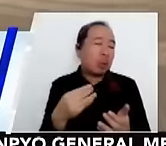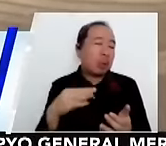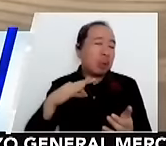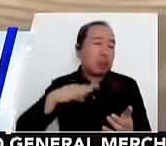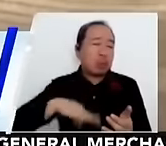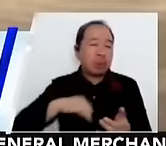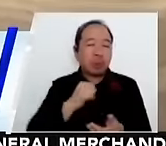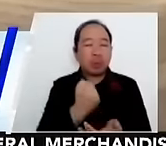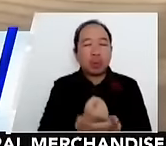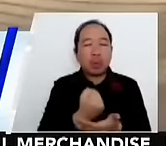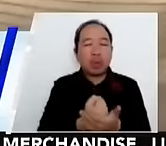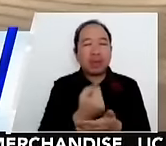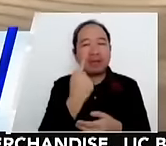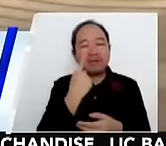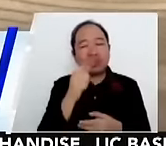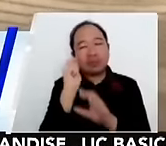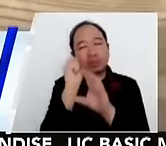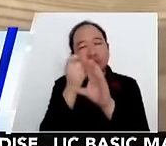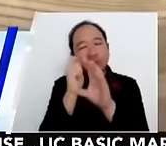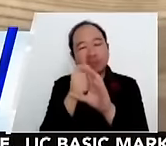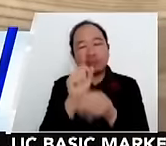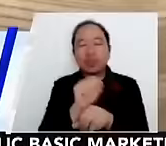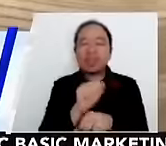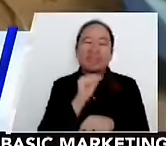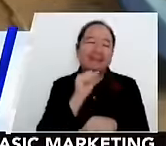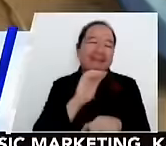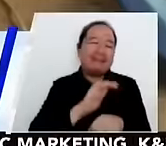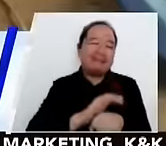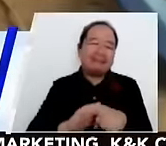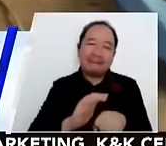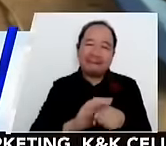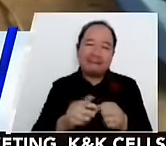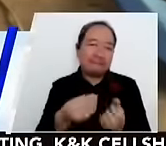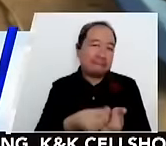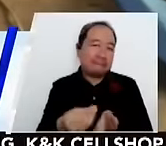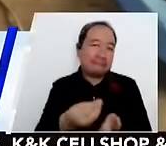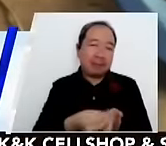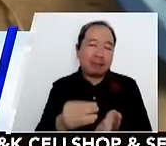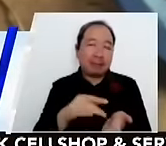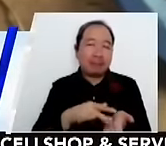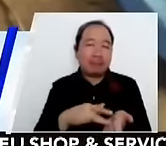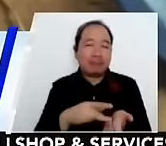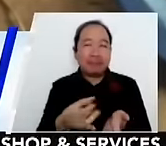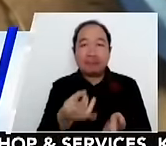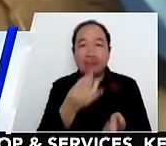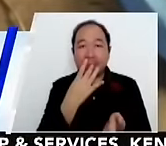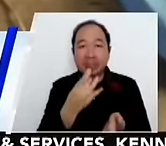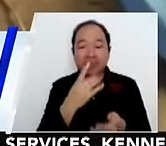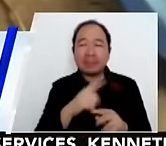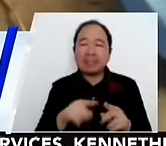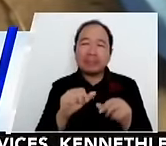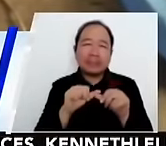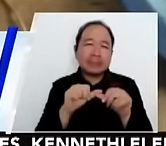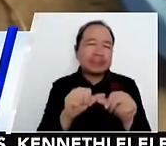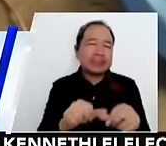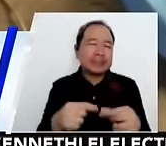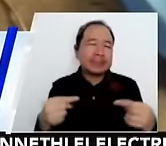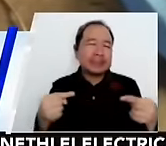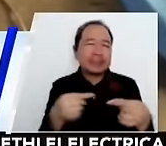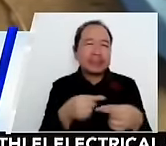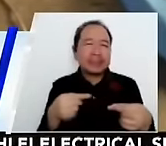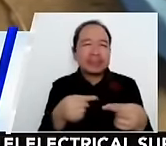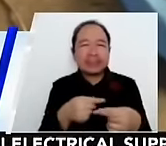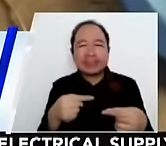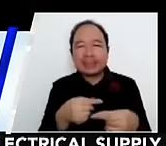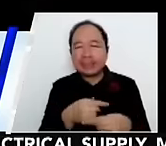construction worker, hindi sapat na pambili ng gamot. Pero dahil patuloy raw ang pagkirot, kahit na umiinom